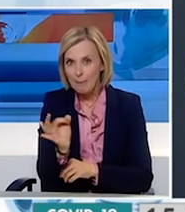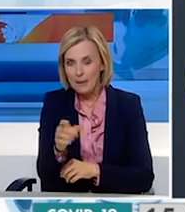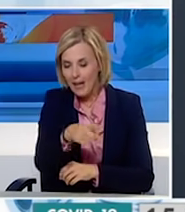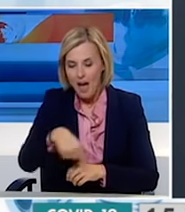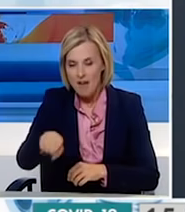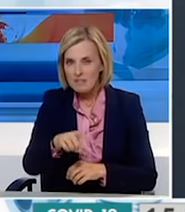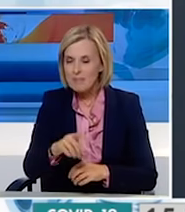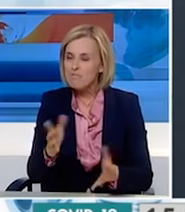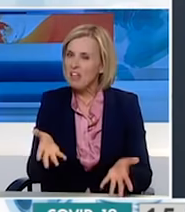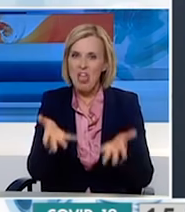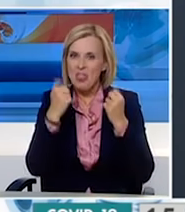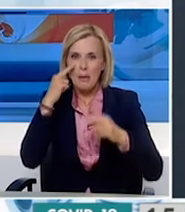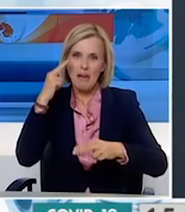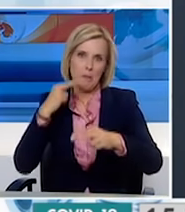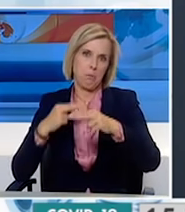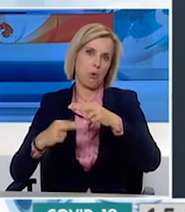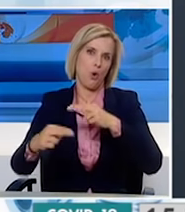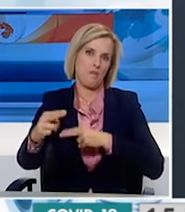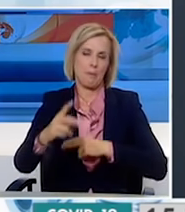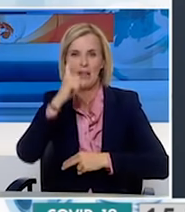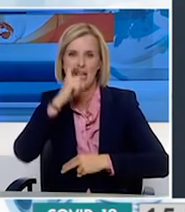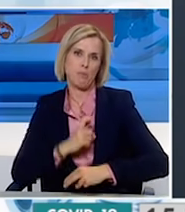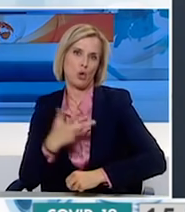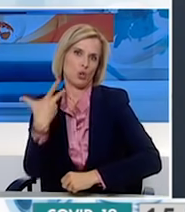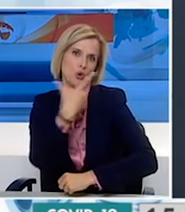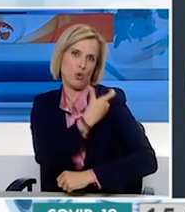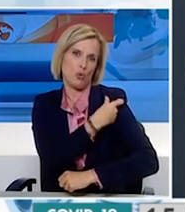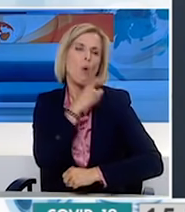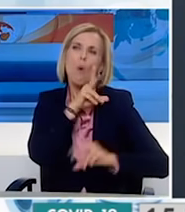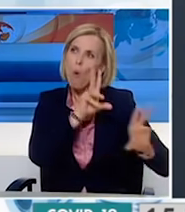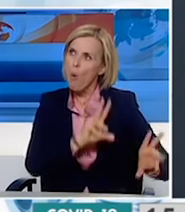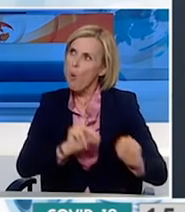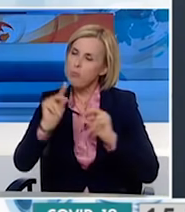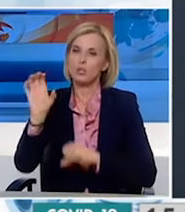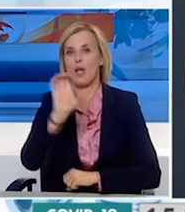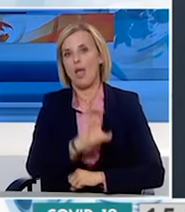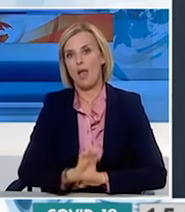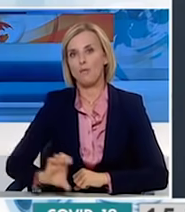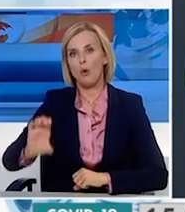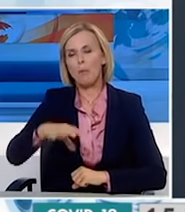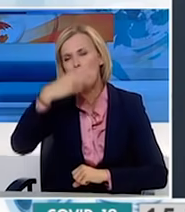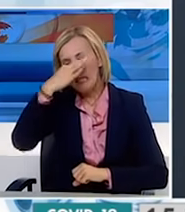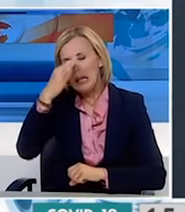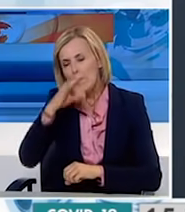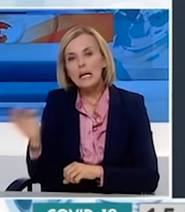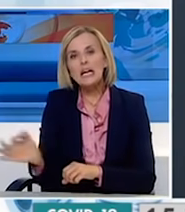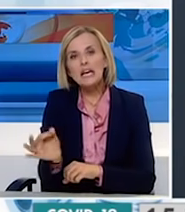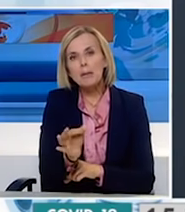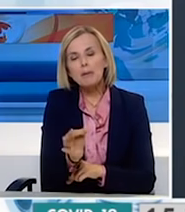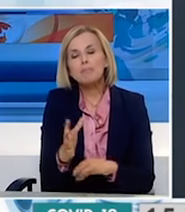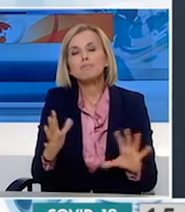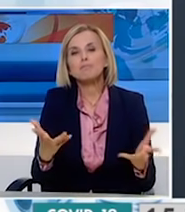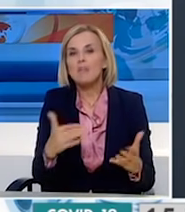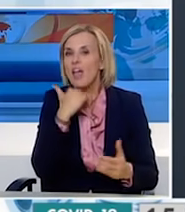δεν προβλέπεται συνολικός εμβολιασμός πληθυσμού στις περισσότερες χώρες της Ευρώπης. Και είναι μια νόσος για την οποία δεν